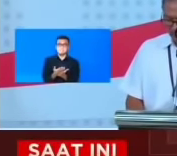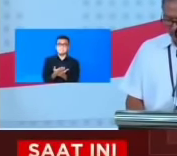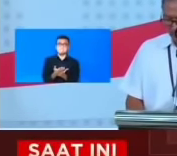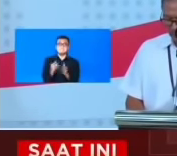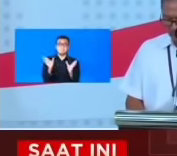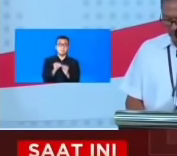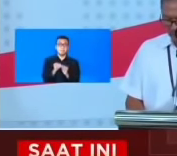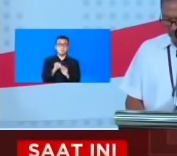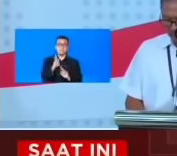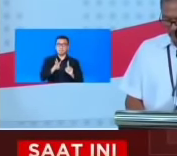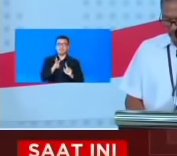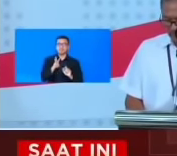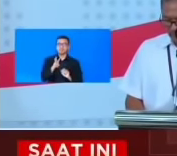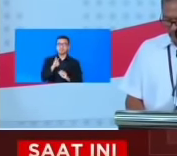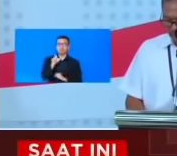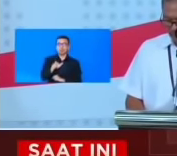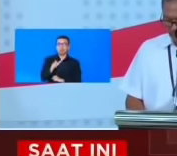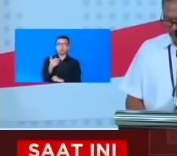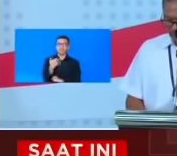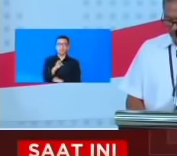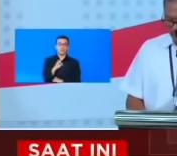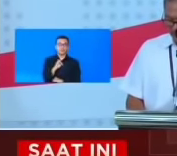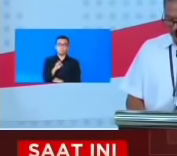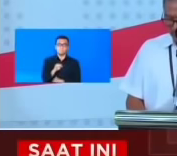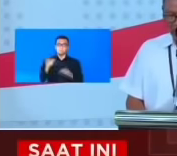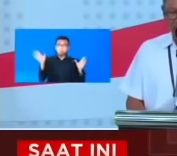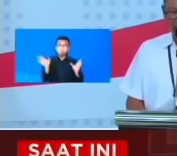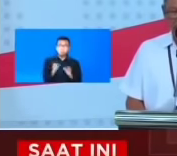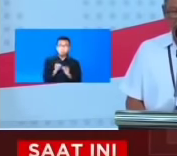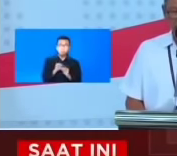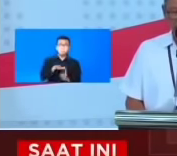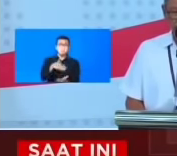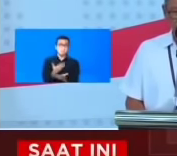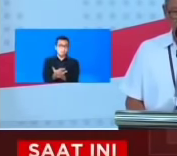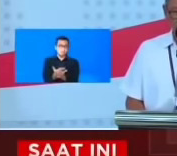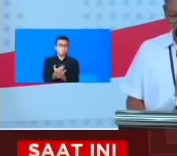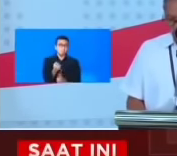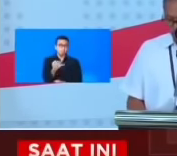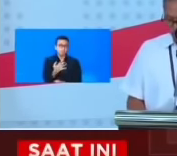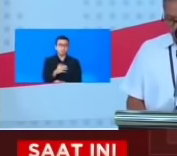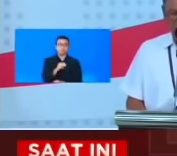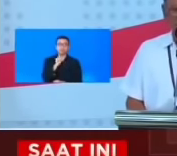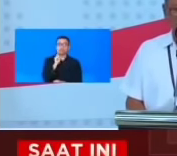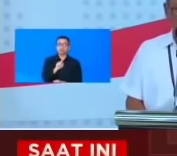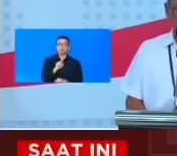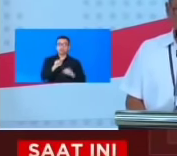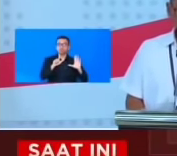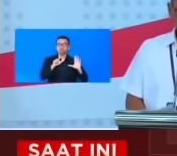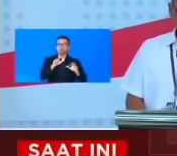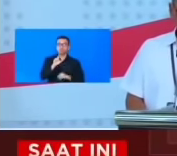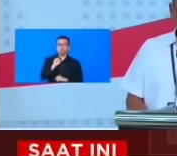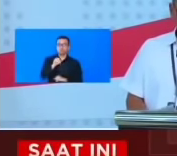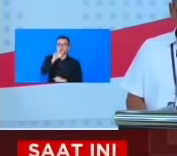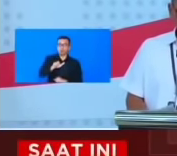sebanyak 13 orang, sehingga jumlah total kematian menjadi 170 orang.